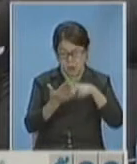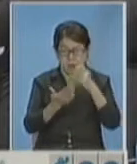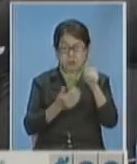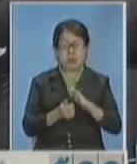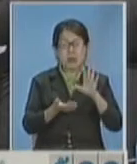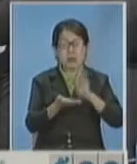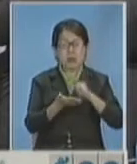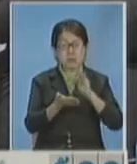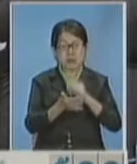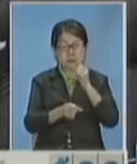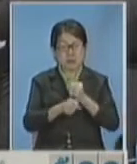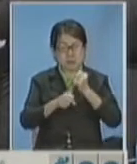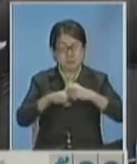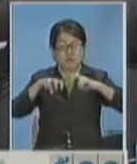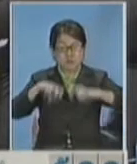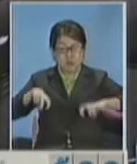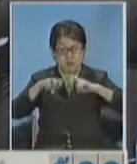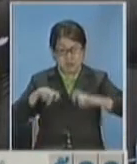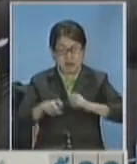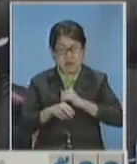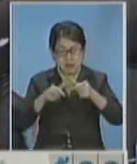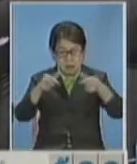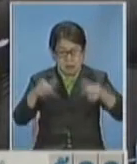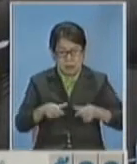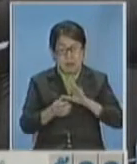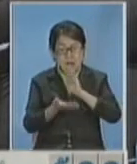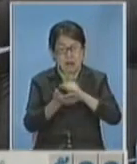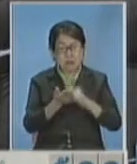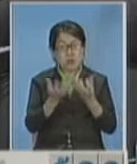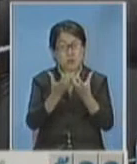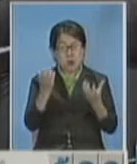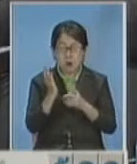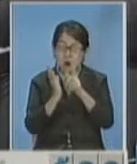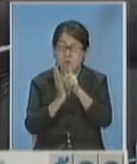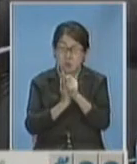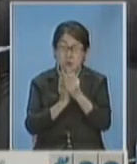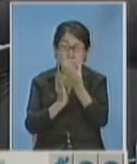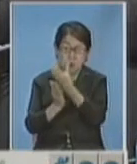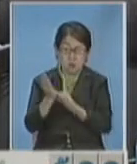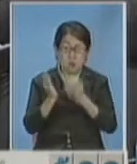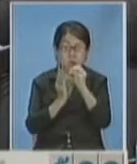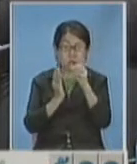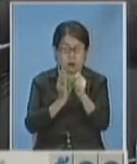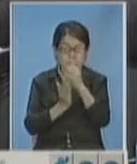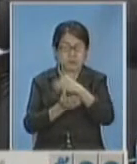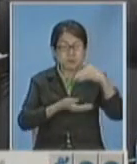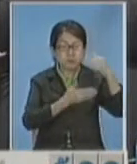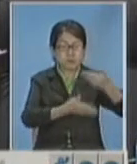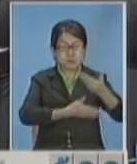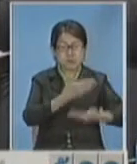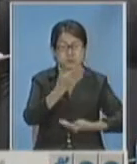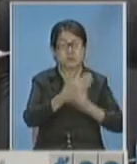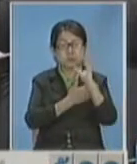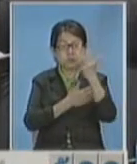วิจัยค่ะศึกษาแนวทางโครงการพัฒนาสินค้าโอท็อปสู่สากลเปรียบเทียบความสำเร็จระหว่างประเทศไทยกับประเทศญี่ปุ่นนะ